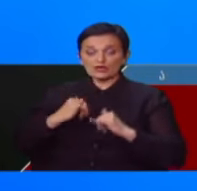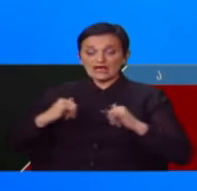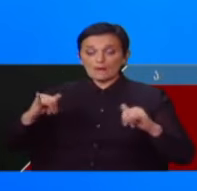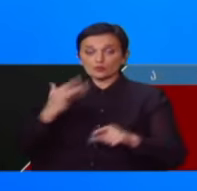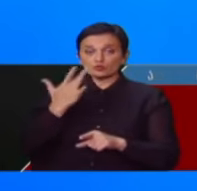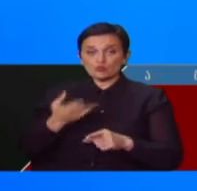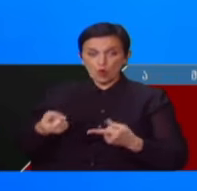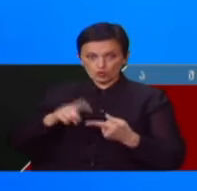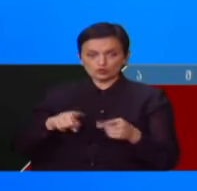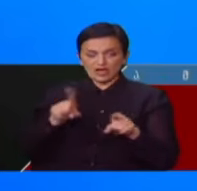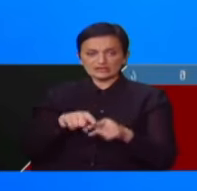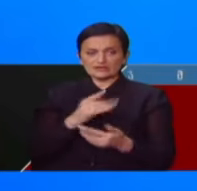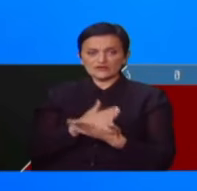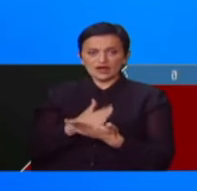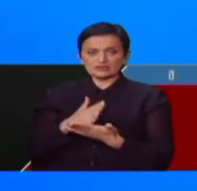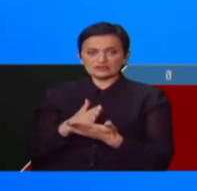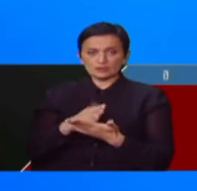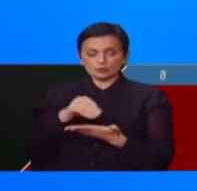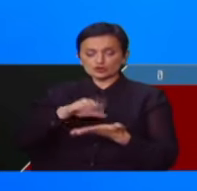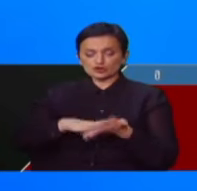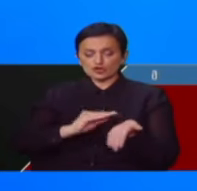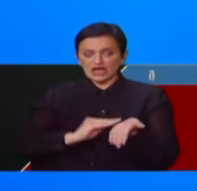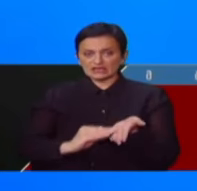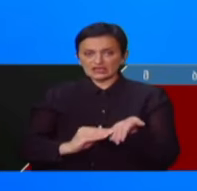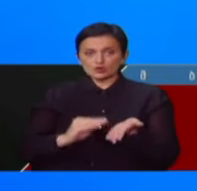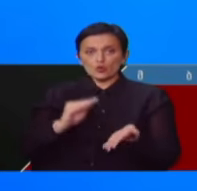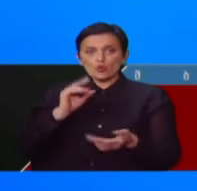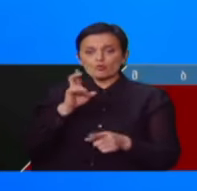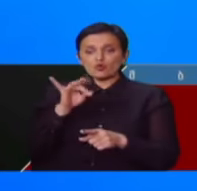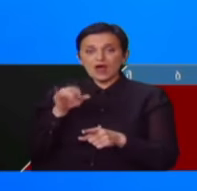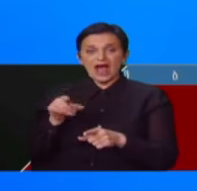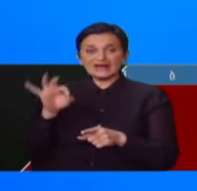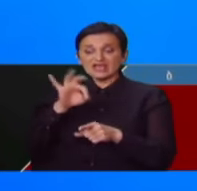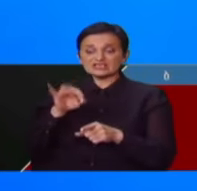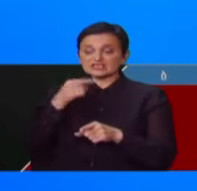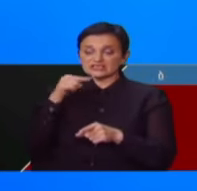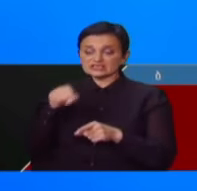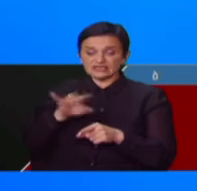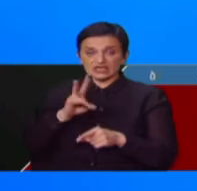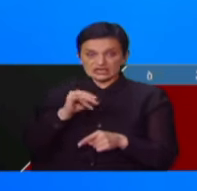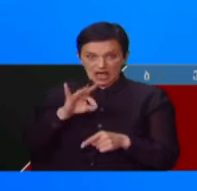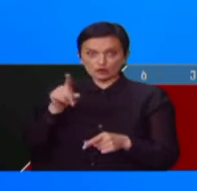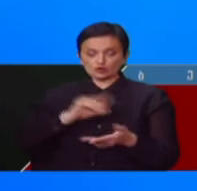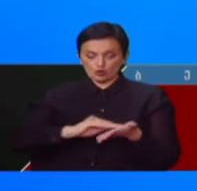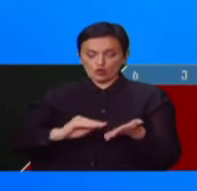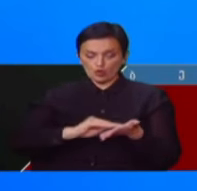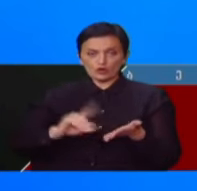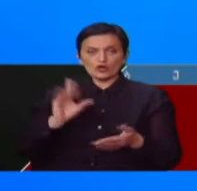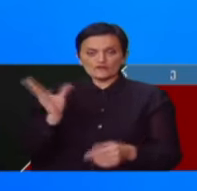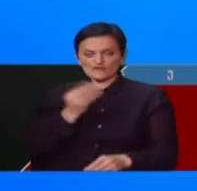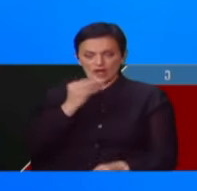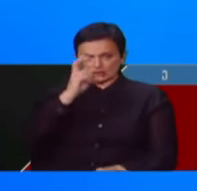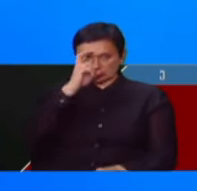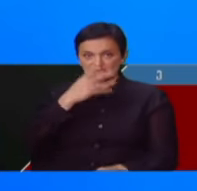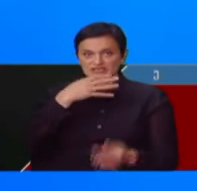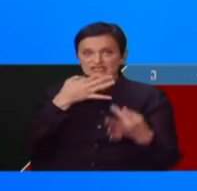გაფართოების პოლიტიკასთან დაკავშირებითაც, ასევე არსებობს ჩანაწერი, შეიძლება ბუქარესტის უშუალო აღნიშნით არა, მაგრამ ნატო აღნიშნავს იმას, რომ ყველა სახელმწიფო